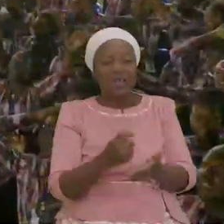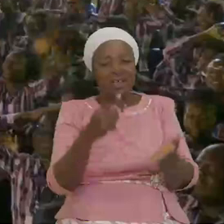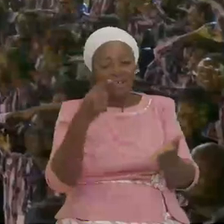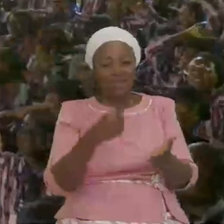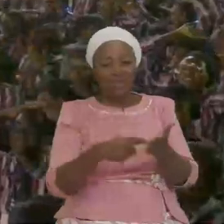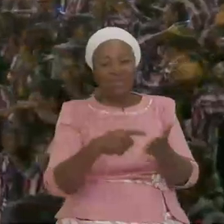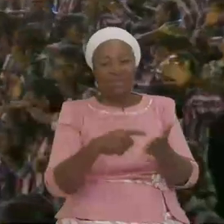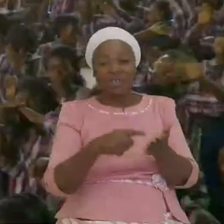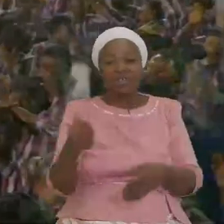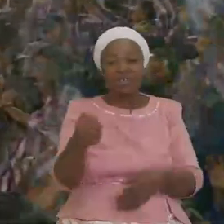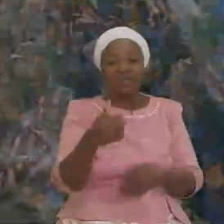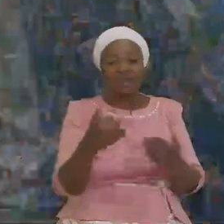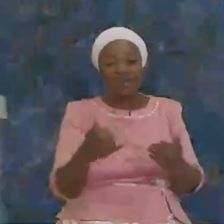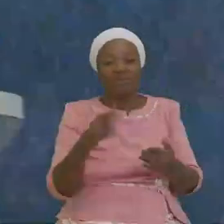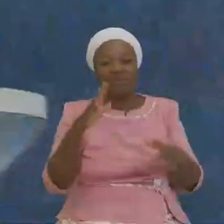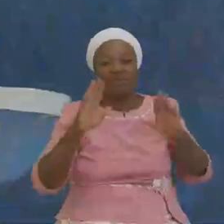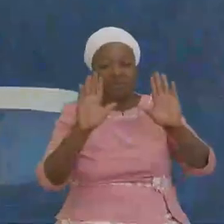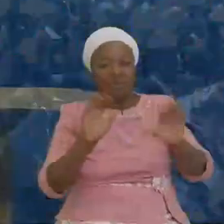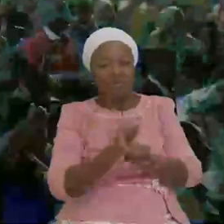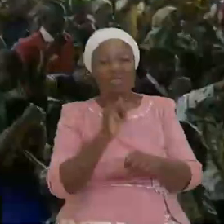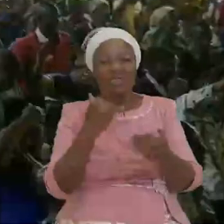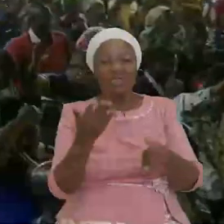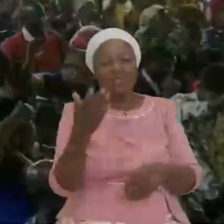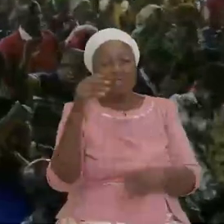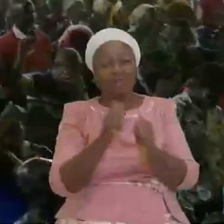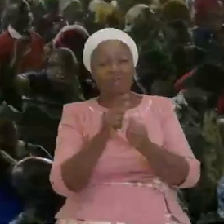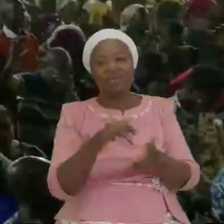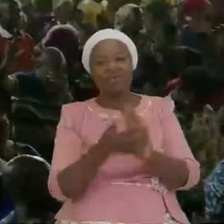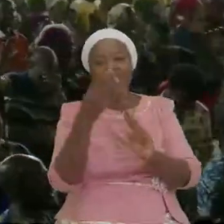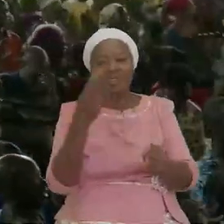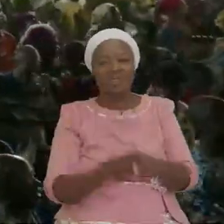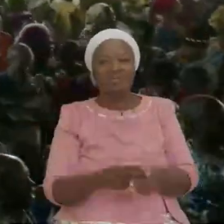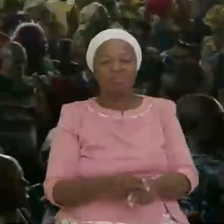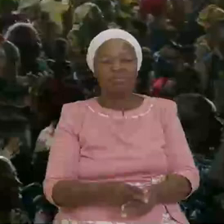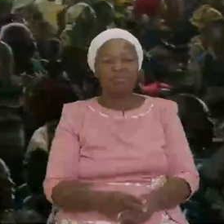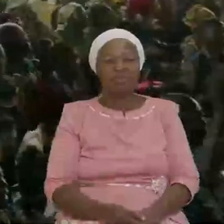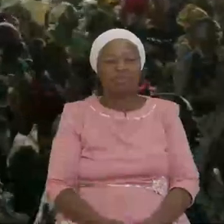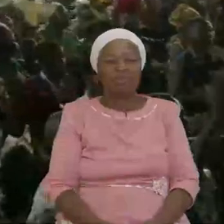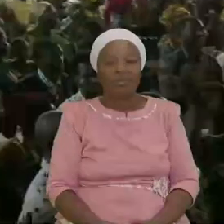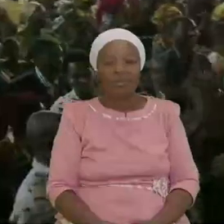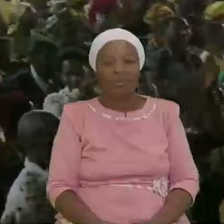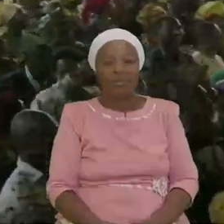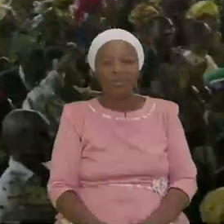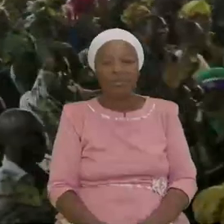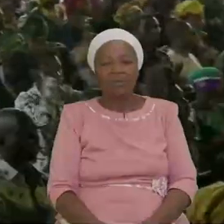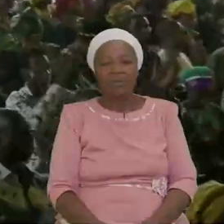Amen. Examinez-vous, votre miracle est là avec vous.